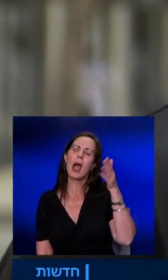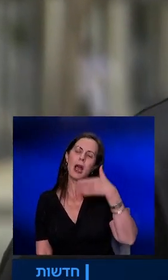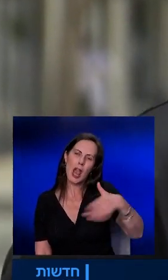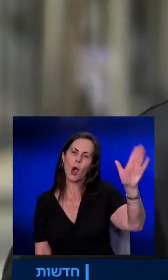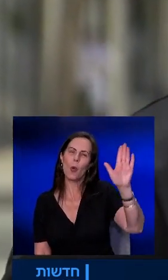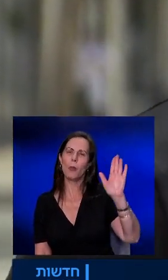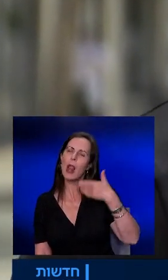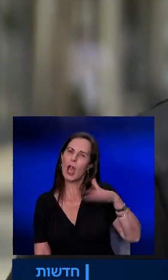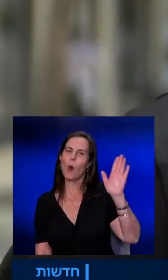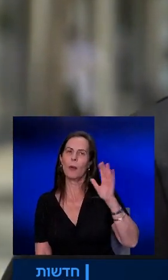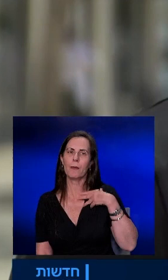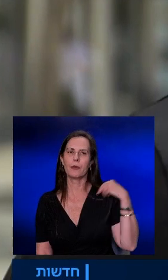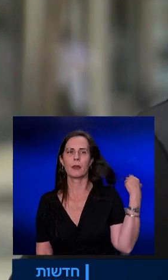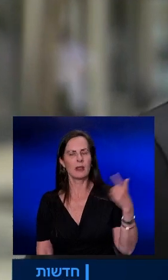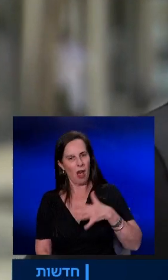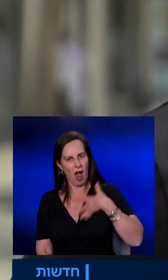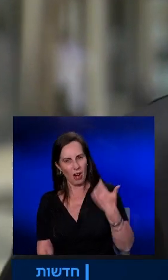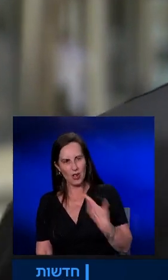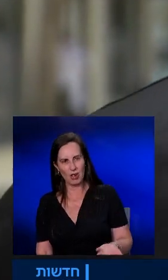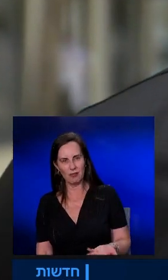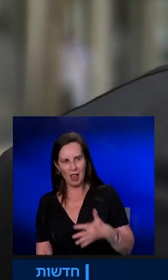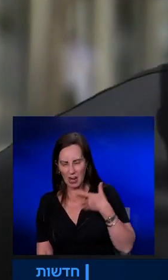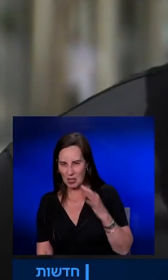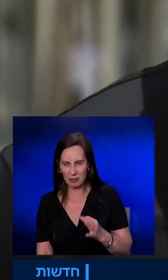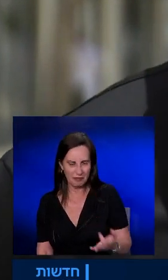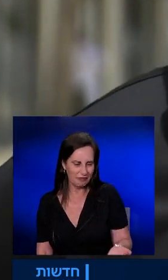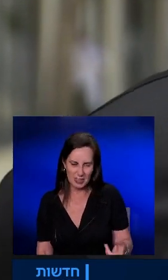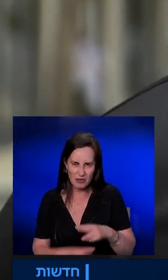וצאו מהבית. כאילו איזו הרגשה תהיה לי, הרגשה באמת,